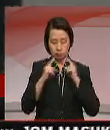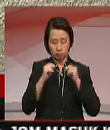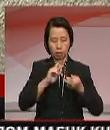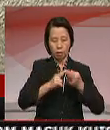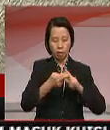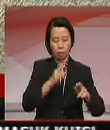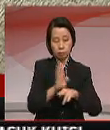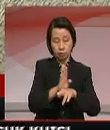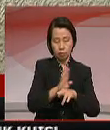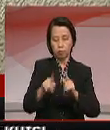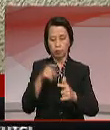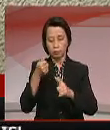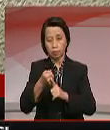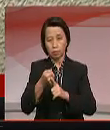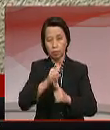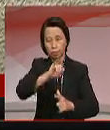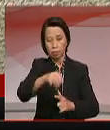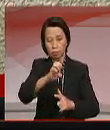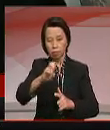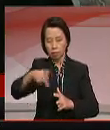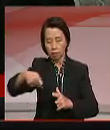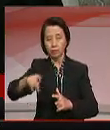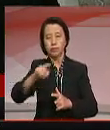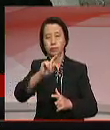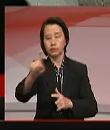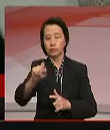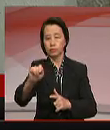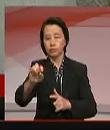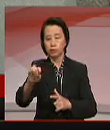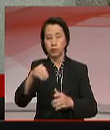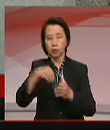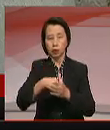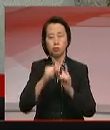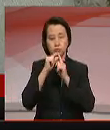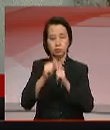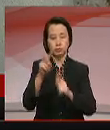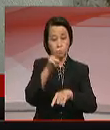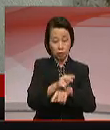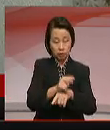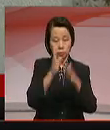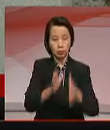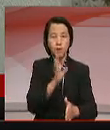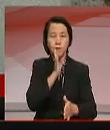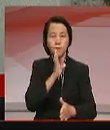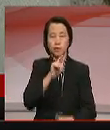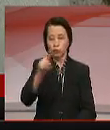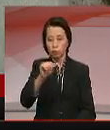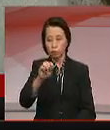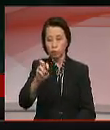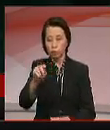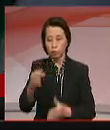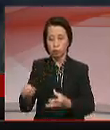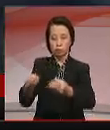penjagaan pengarah urusan Jepang holdings Saidi Abang Syamsuddin dalam pernyataan saksinya berkaca Saudi telah